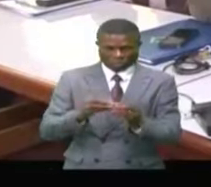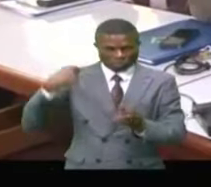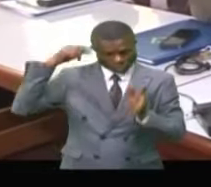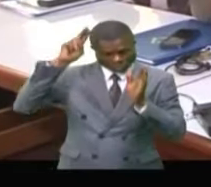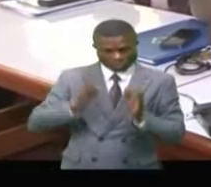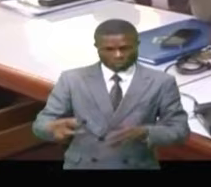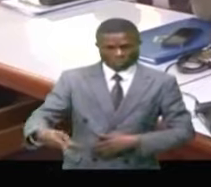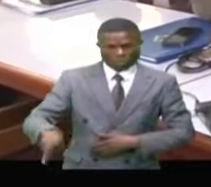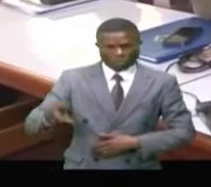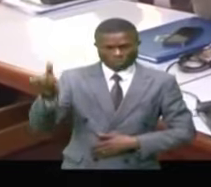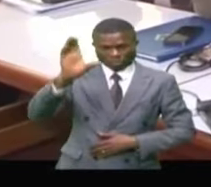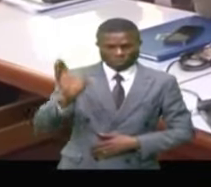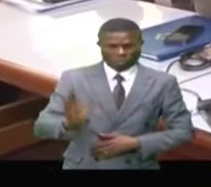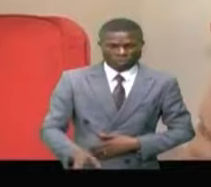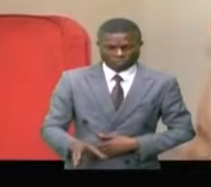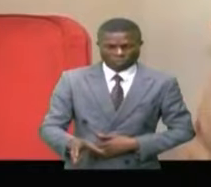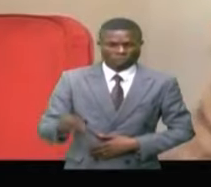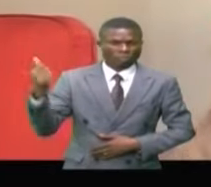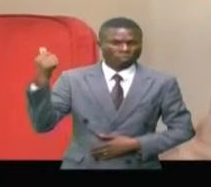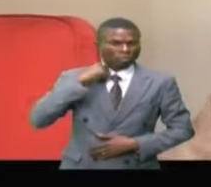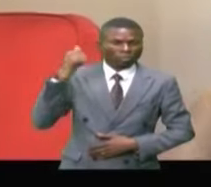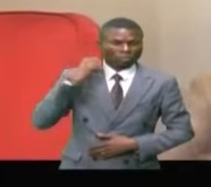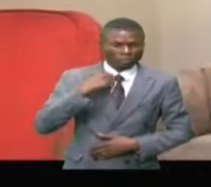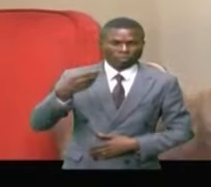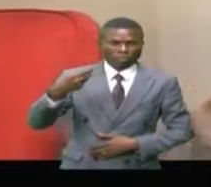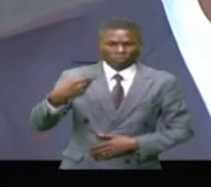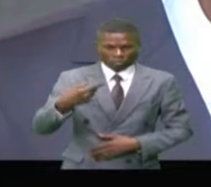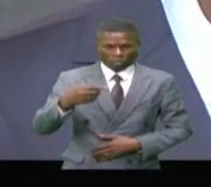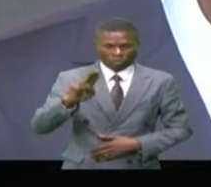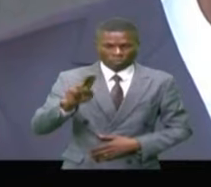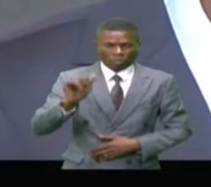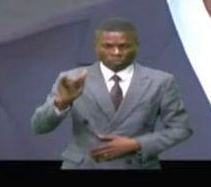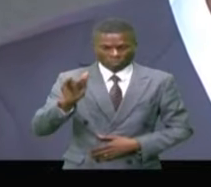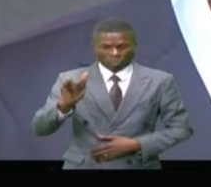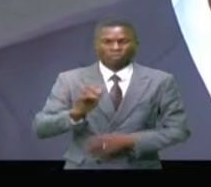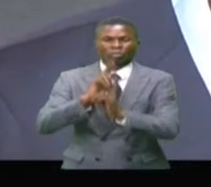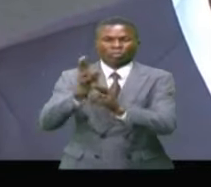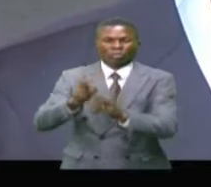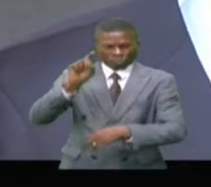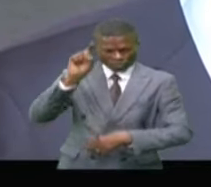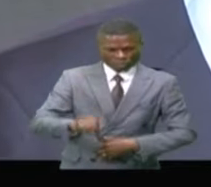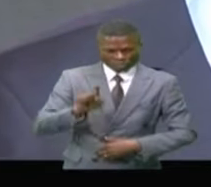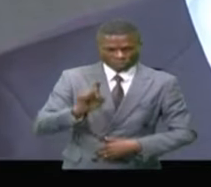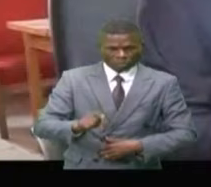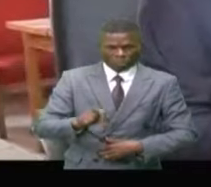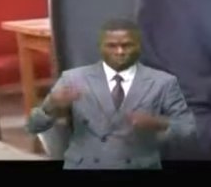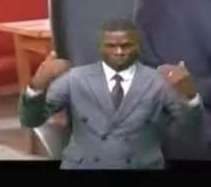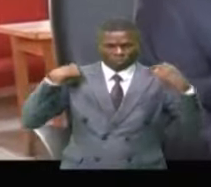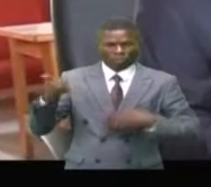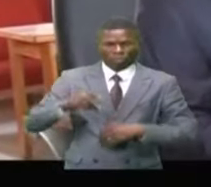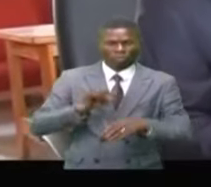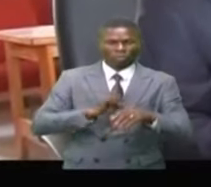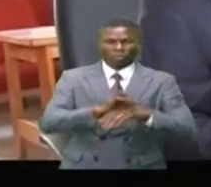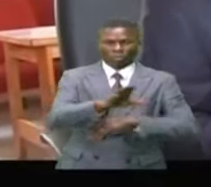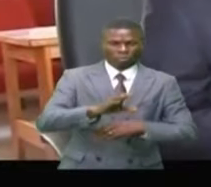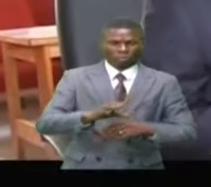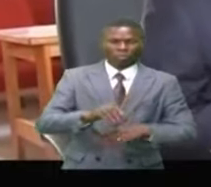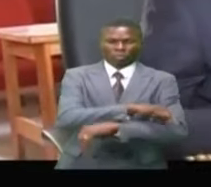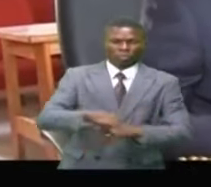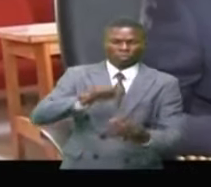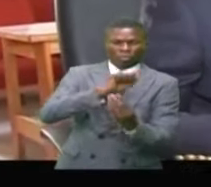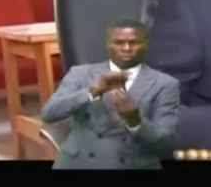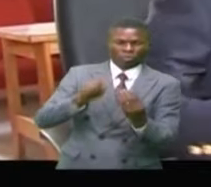Congo central, Dr Guy Bandundungidi. Redevabilité oblige. L'autorité provinciale a dépêché à la Cour des comptes